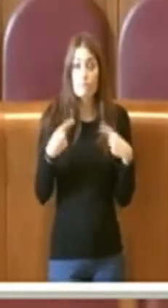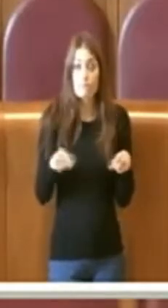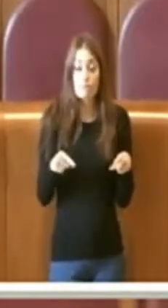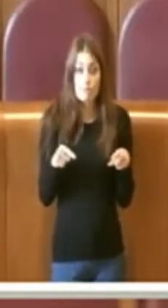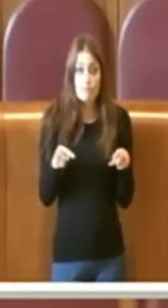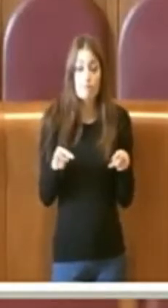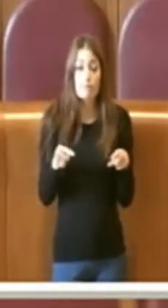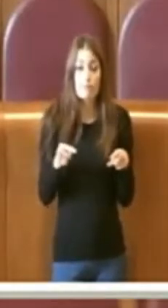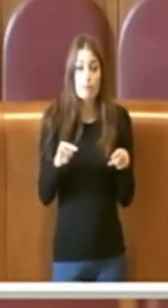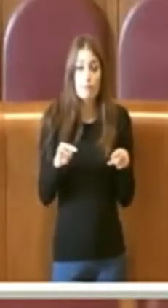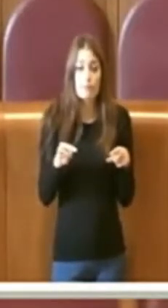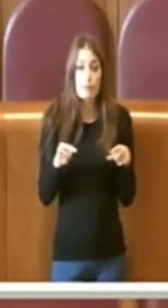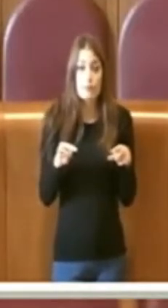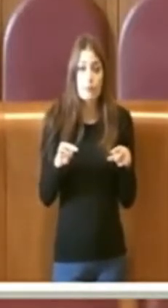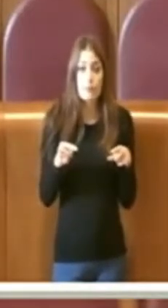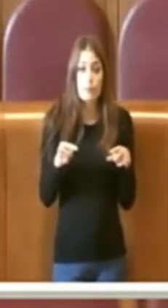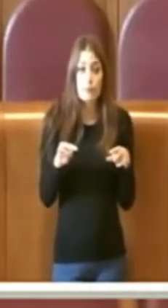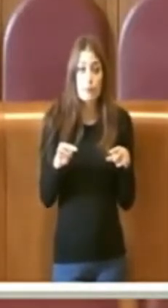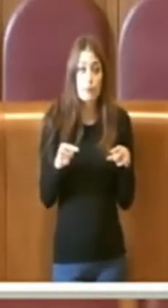la risposta